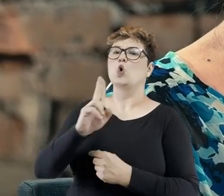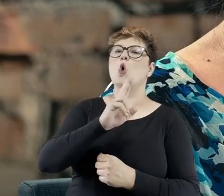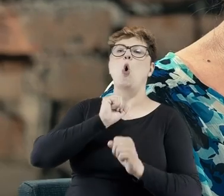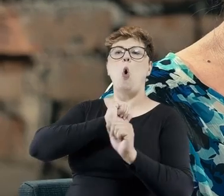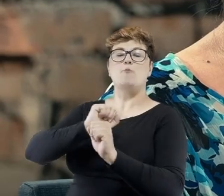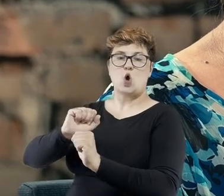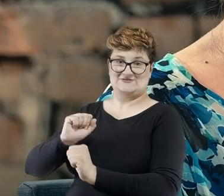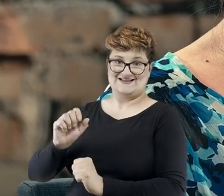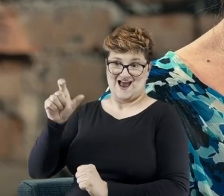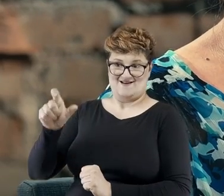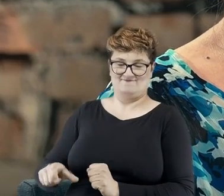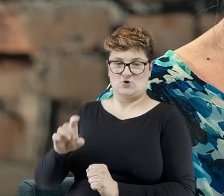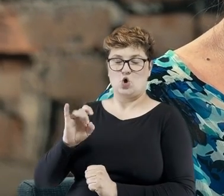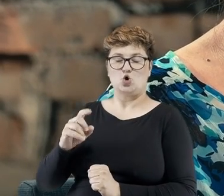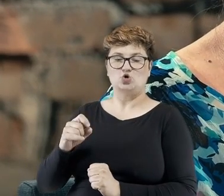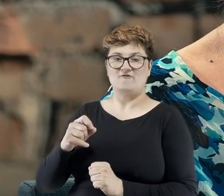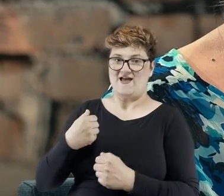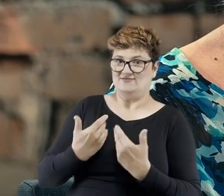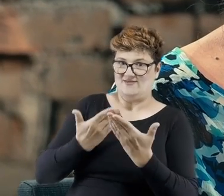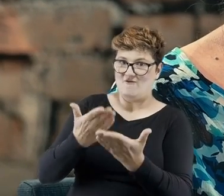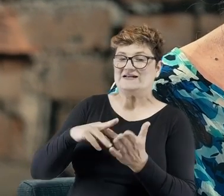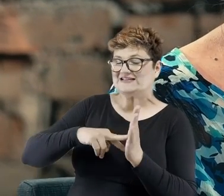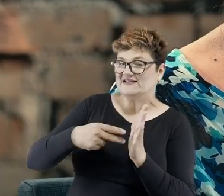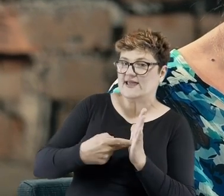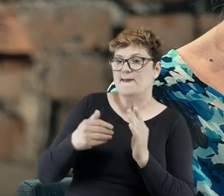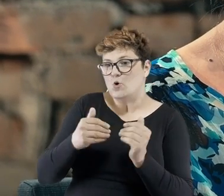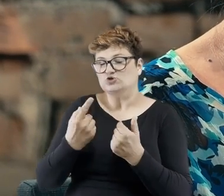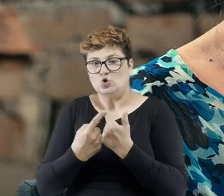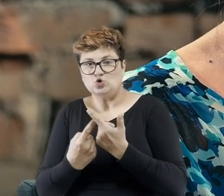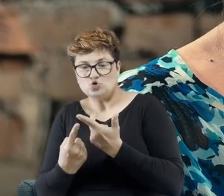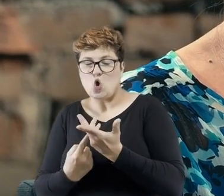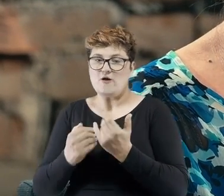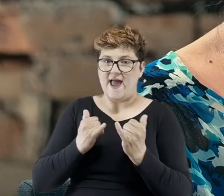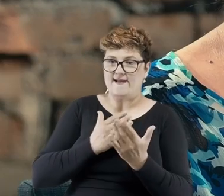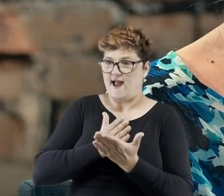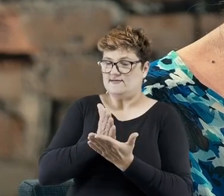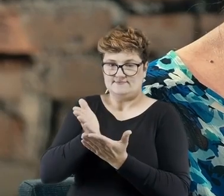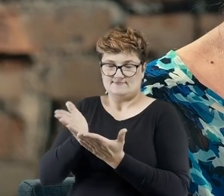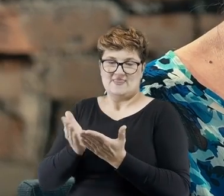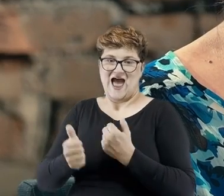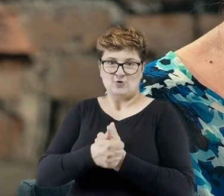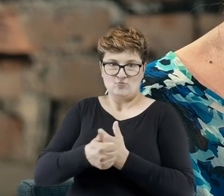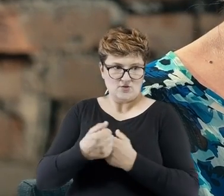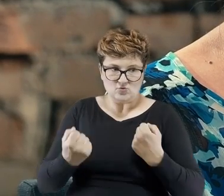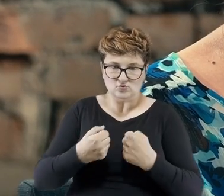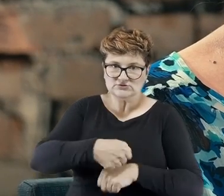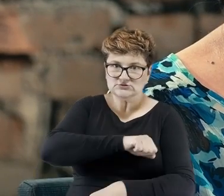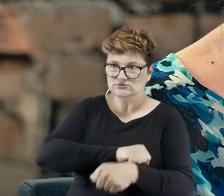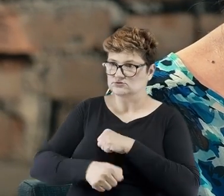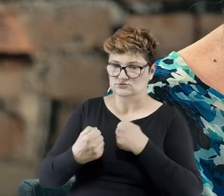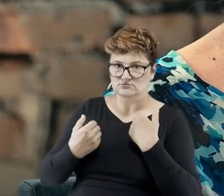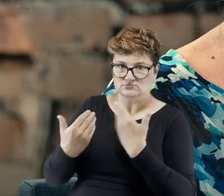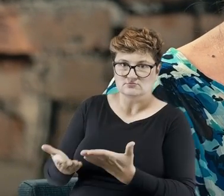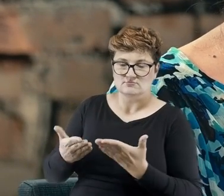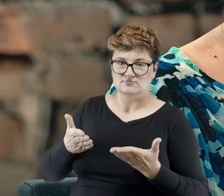z obrońcami Gorgonowej, im podawała strategie obrończe. Tak, co można tak, robić, tak. Jak można obronić, jakie argumenty, więc zaangażowała się niewiarygodnie